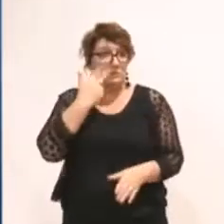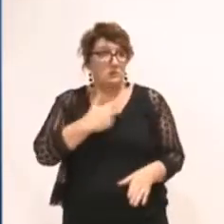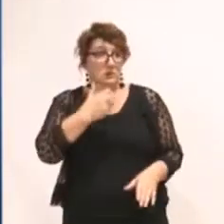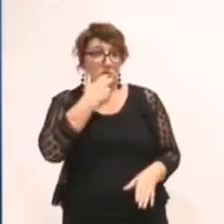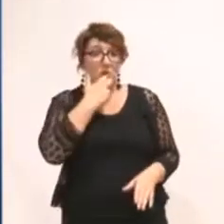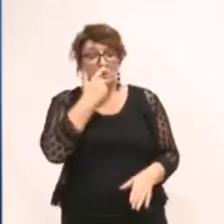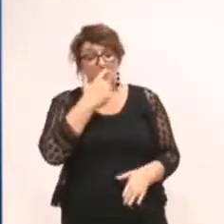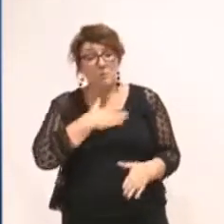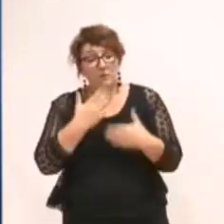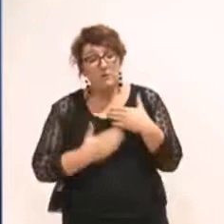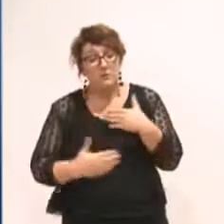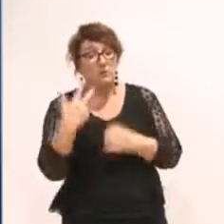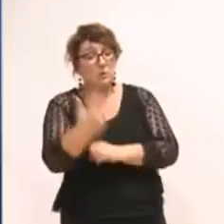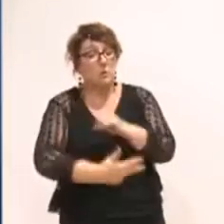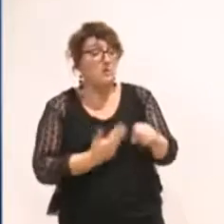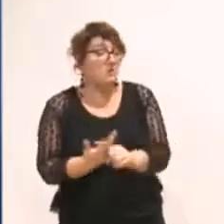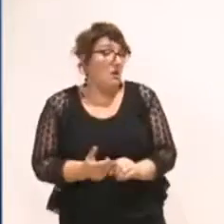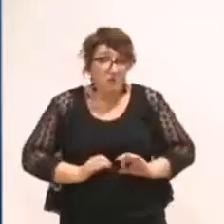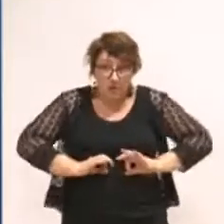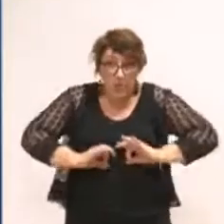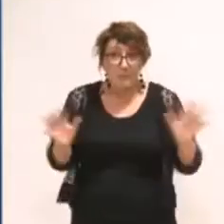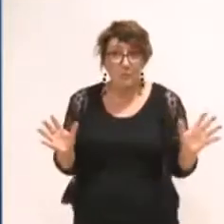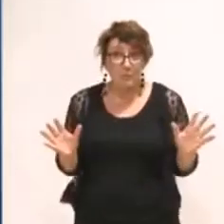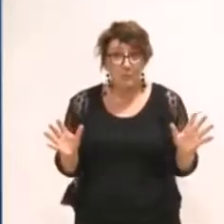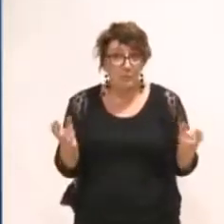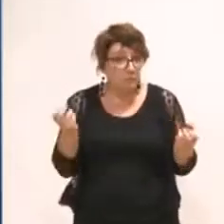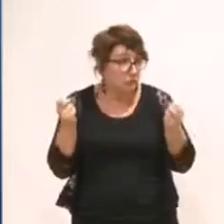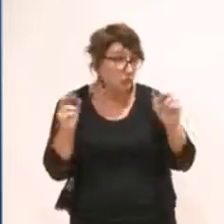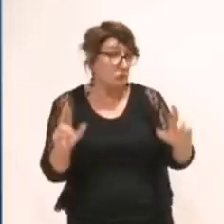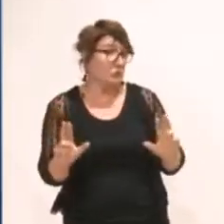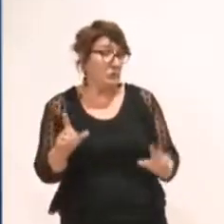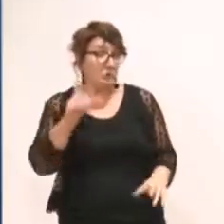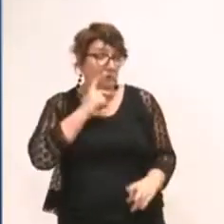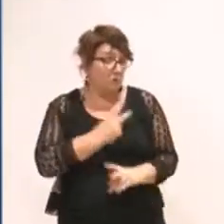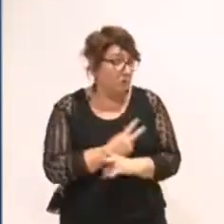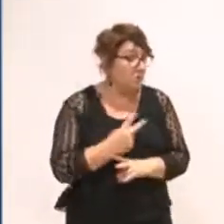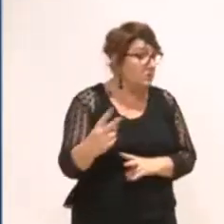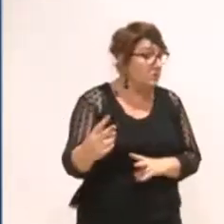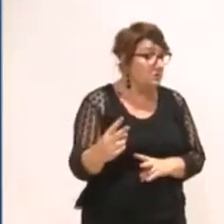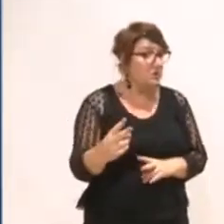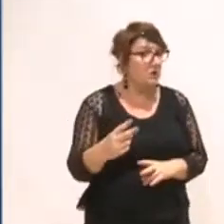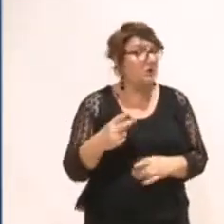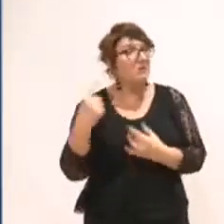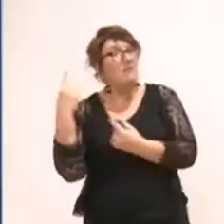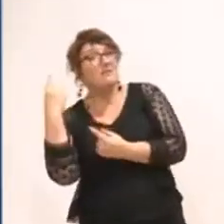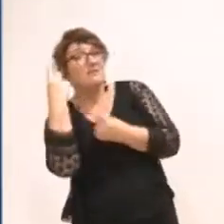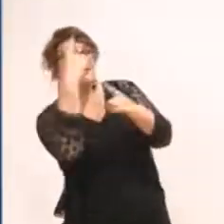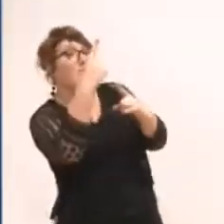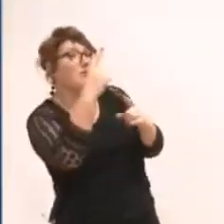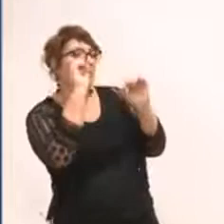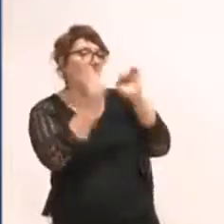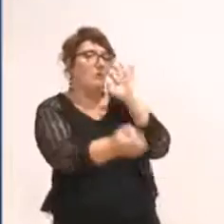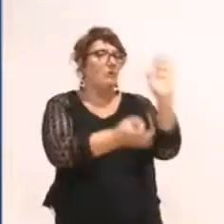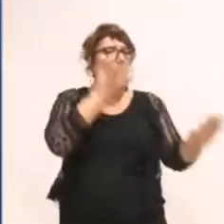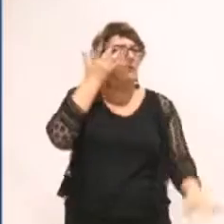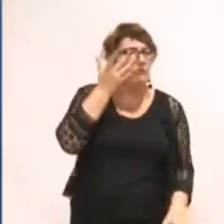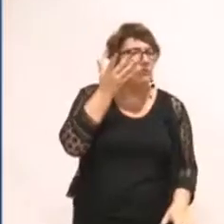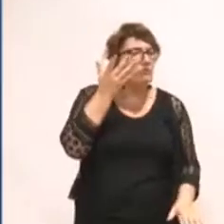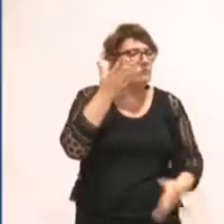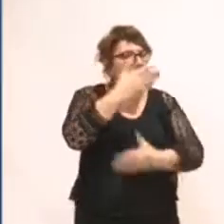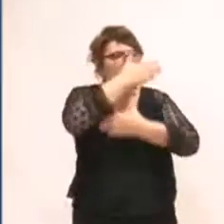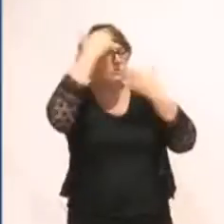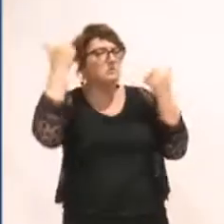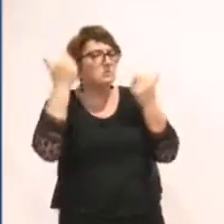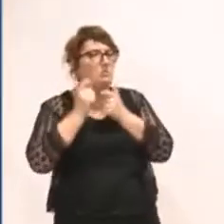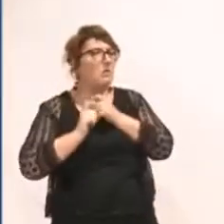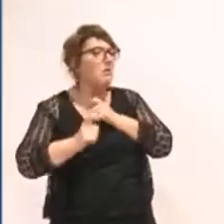pendant les 3 ans qui viennent. Parce que c'est trop risqué, et on peut se faire retoquer, et je veux dire, et on ne sait pas, il n'est